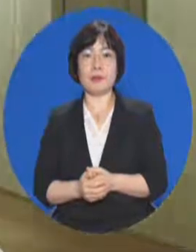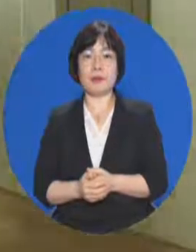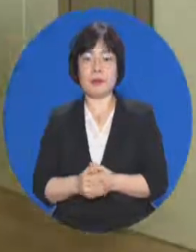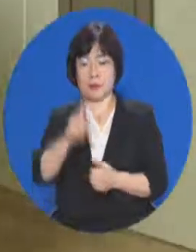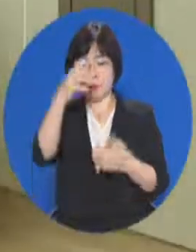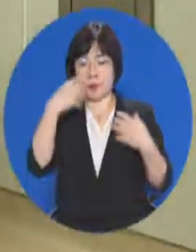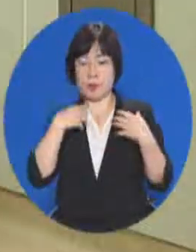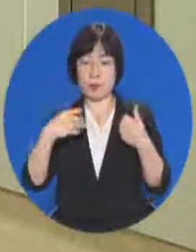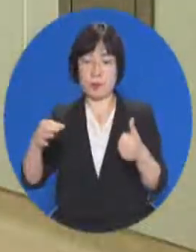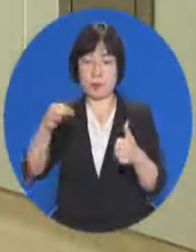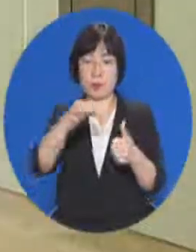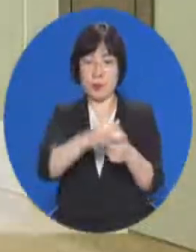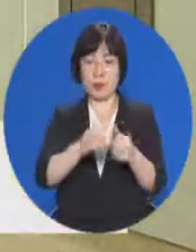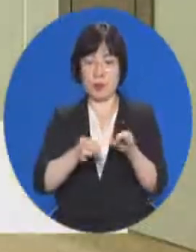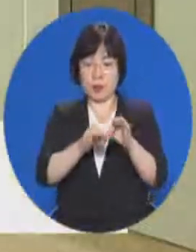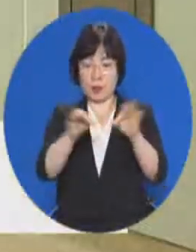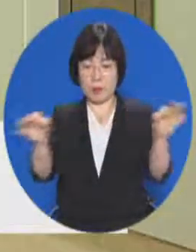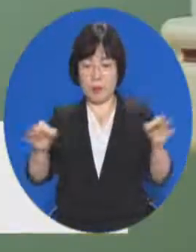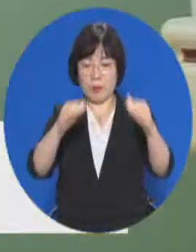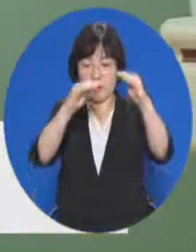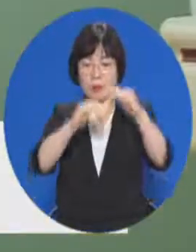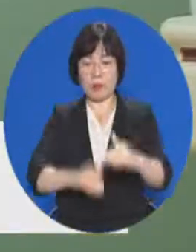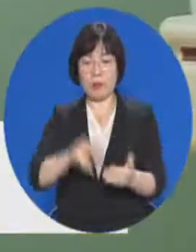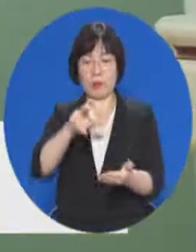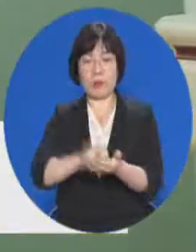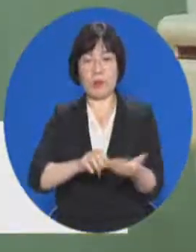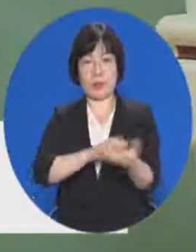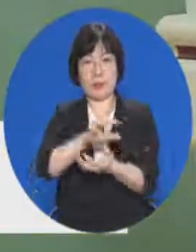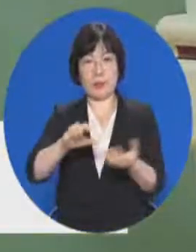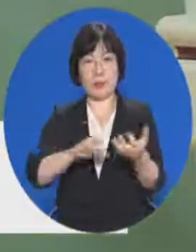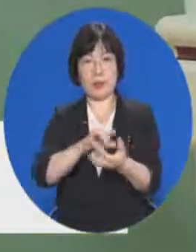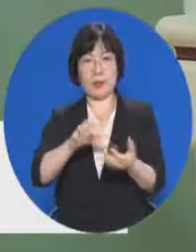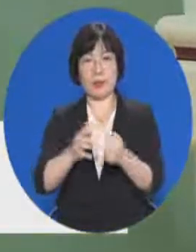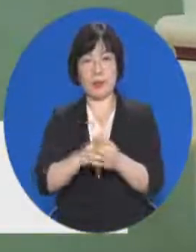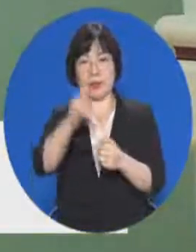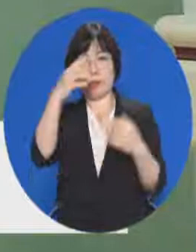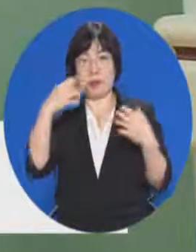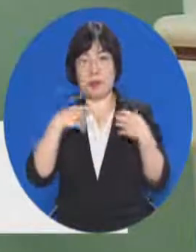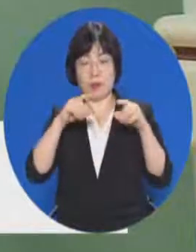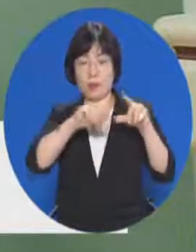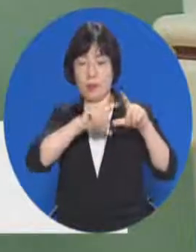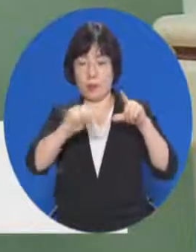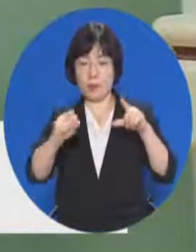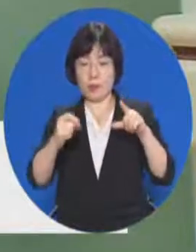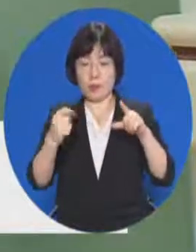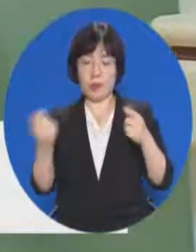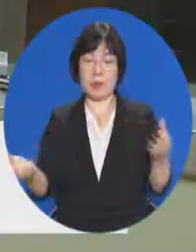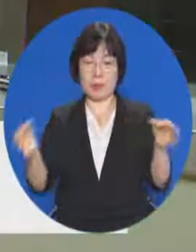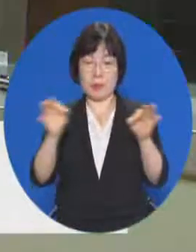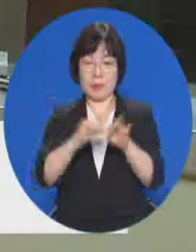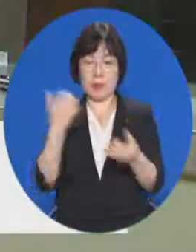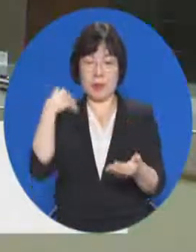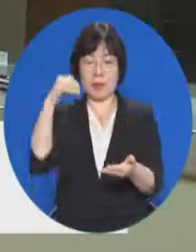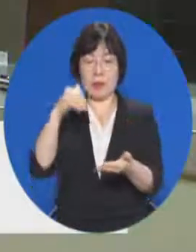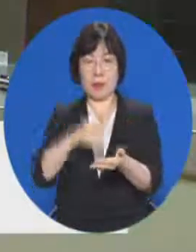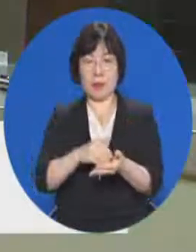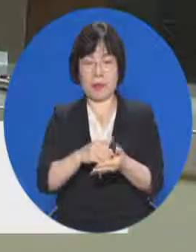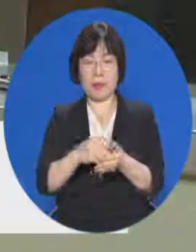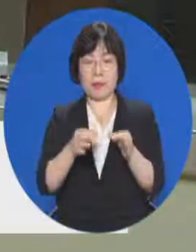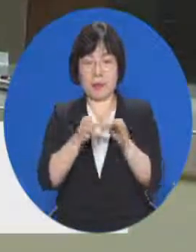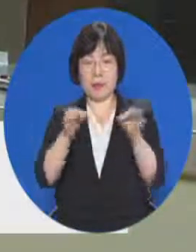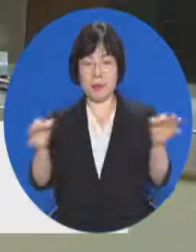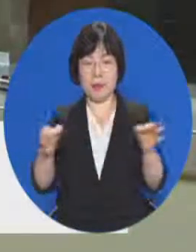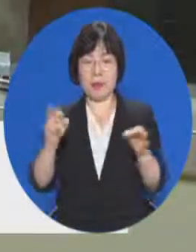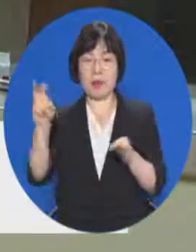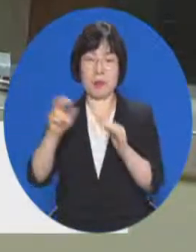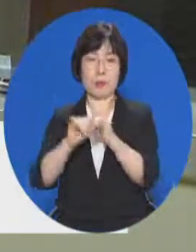정부 지원금을 나누는 과정도 논란의 소지가 불거졌습니다. 정부 지원금 일부를 각출 방식으로 모아 지원금을 받지 못한